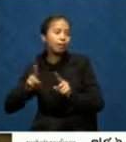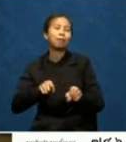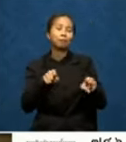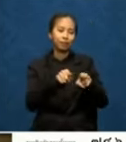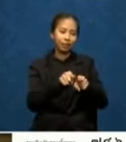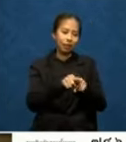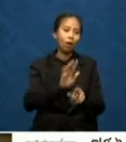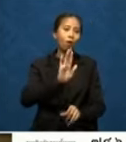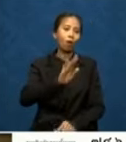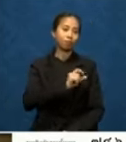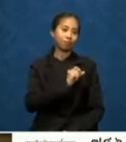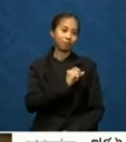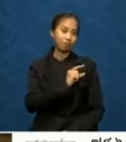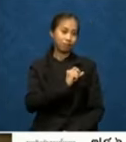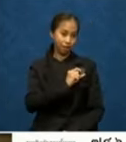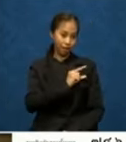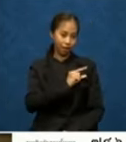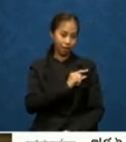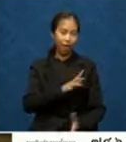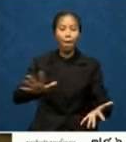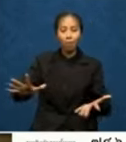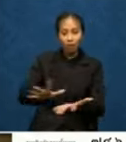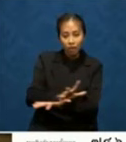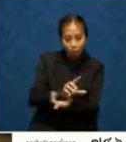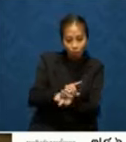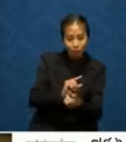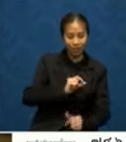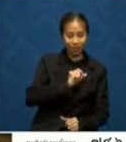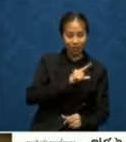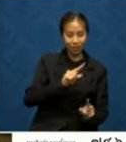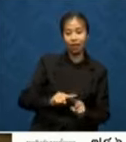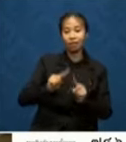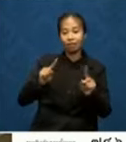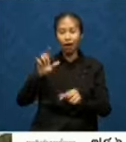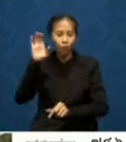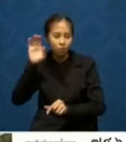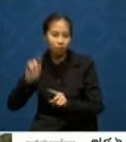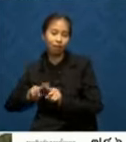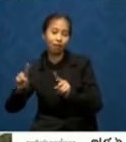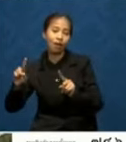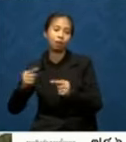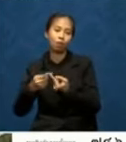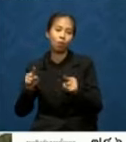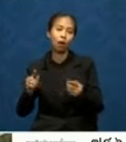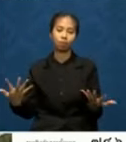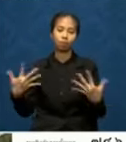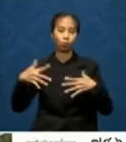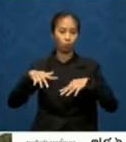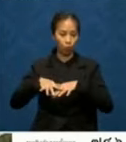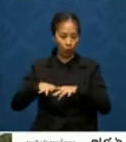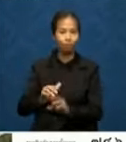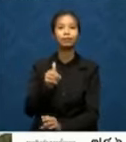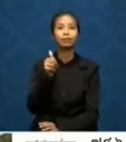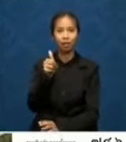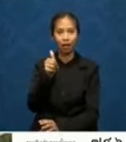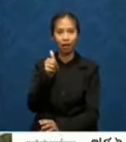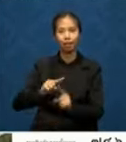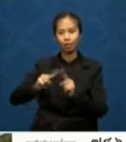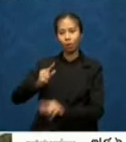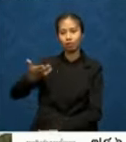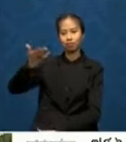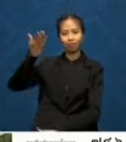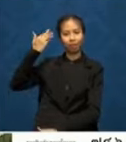ก็เป็นความสวยงามของผู้สังคมที่เราอยู่ร่วมกันอย่างสันติแต่ที่ผ่านมากับมีกลุ่มบุคคลบางพวกที่ค